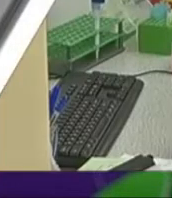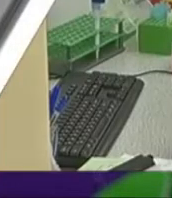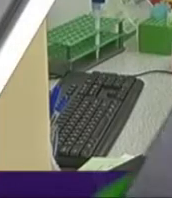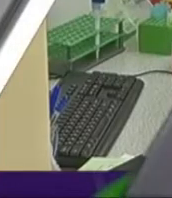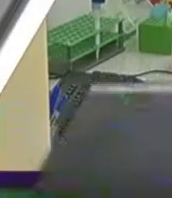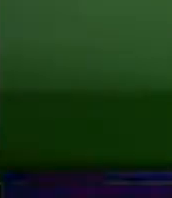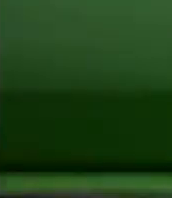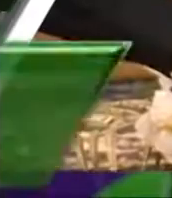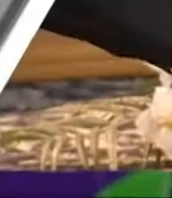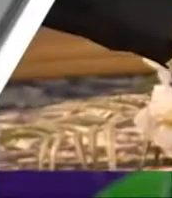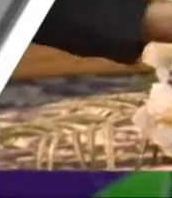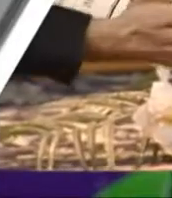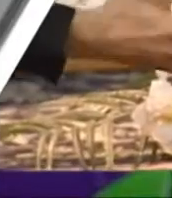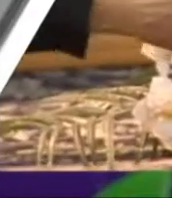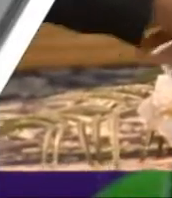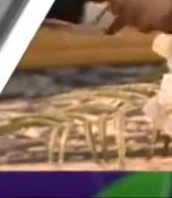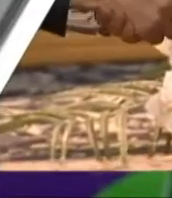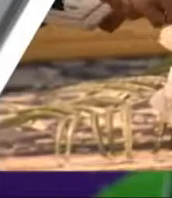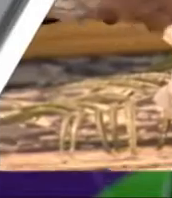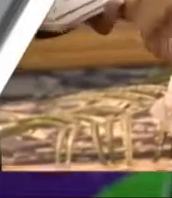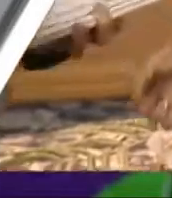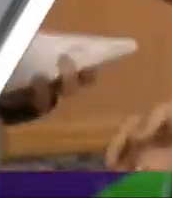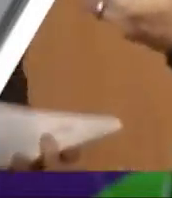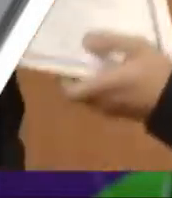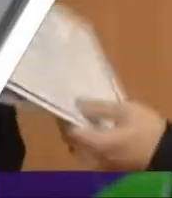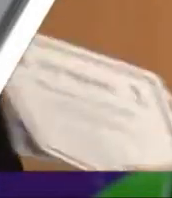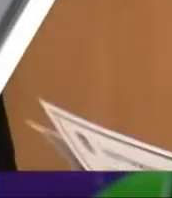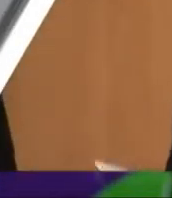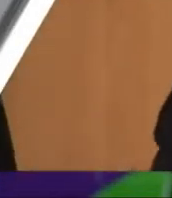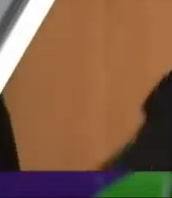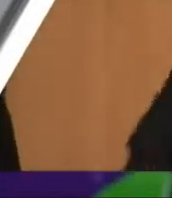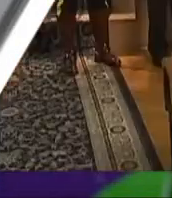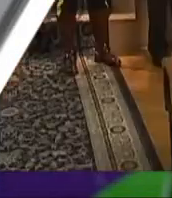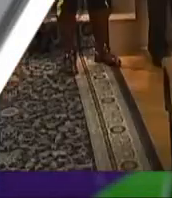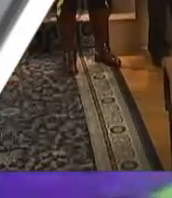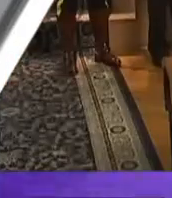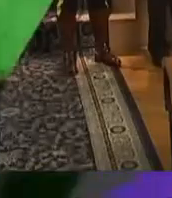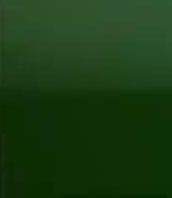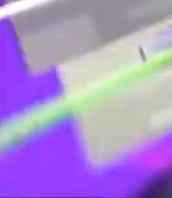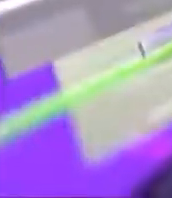гепатит. Поліцейські Києва отримали право навчати тактичної підготовки.